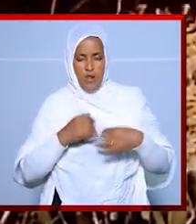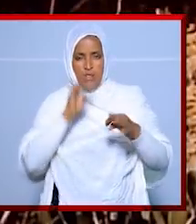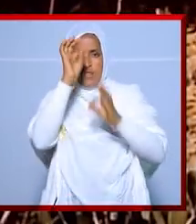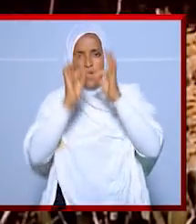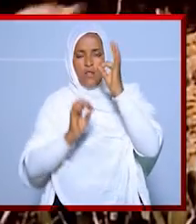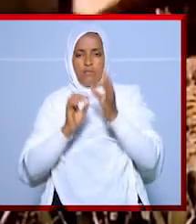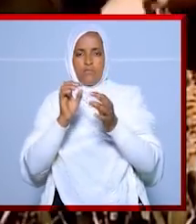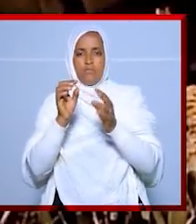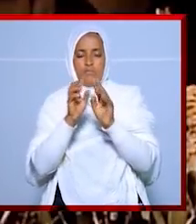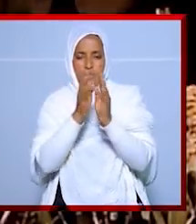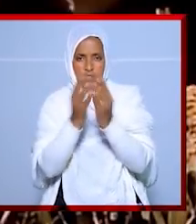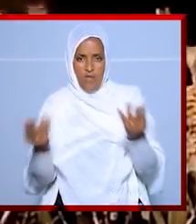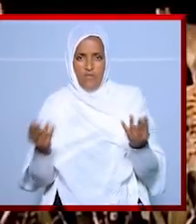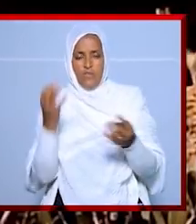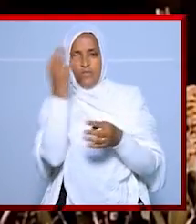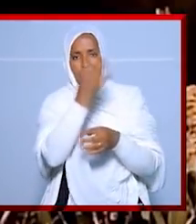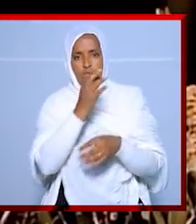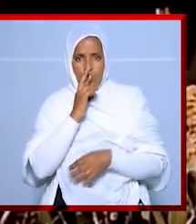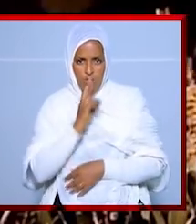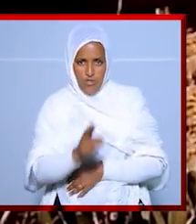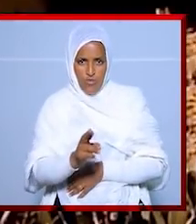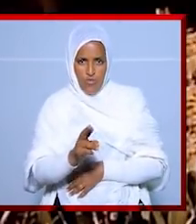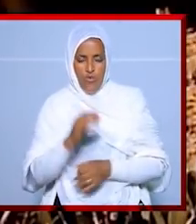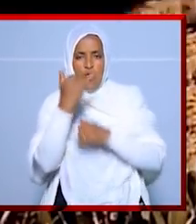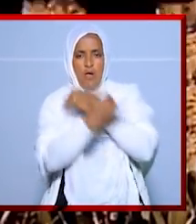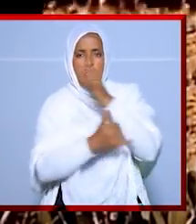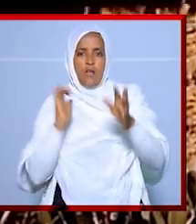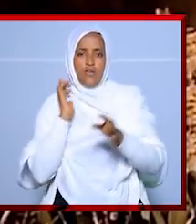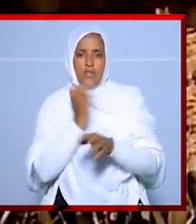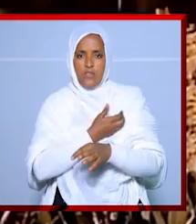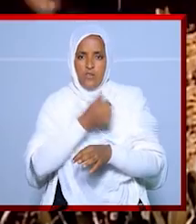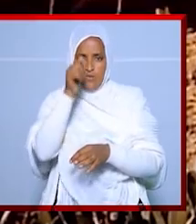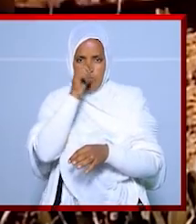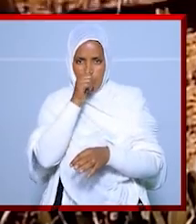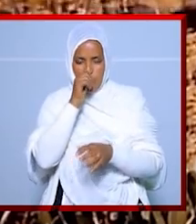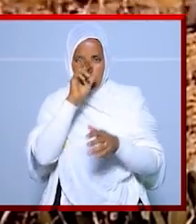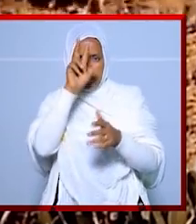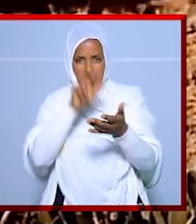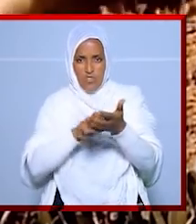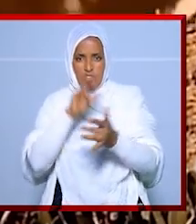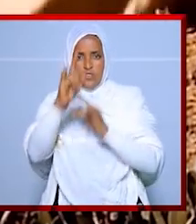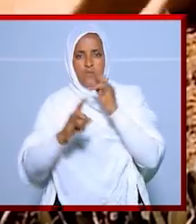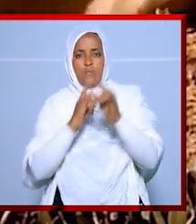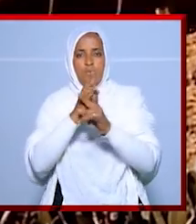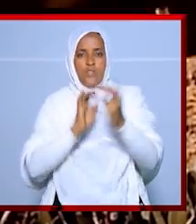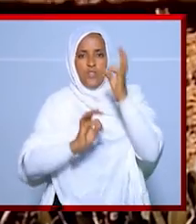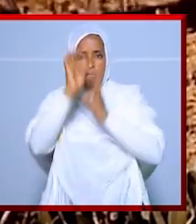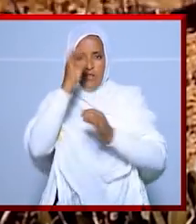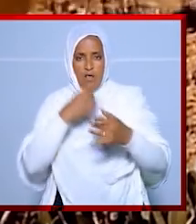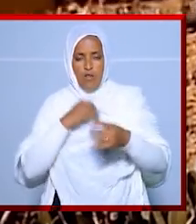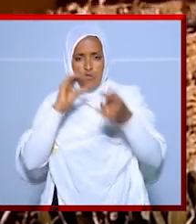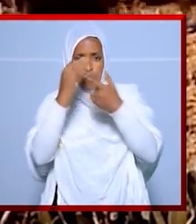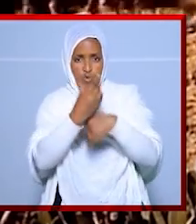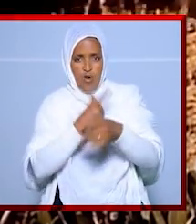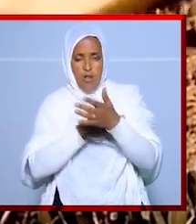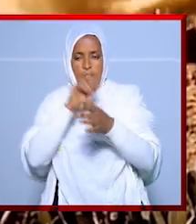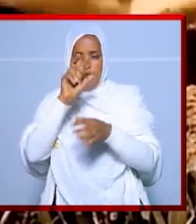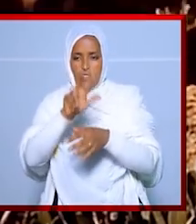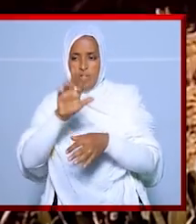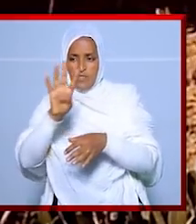እንዳላት የታሪክ ድርሳናት ሕያው ምስክሮች ናቸው። ሀገራችን ኢትዮጵያ የ3000 ዘመን ታሪክ ያላት